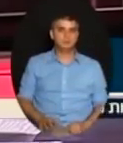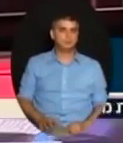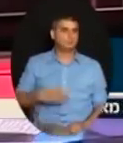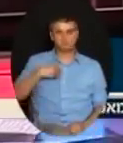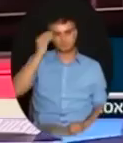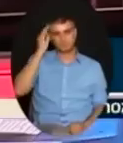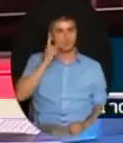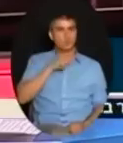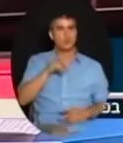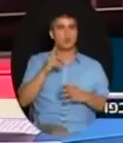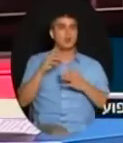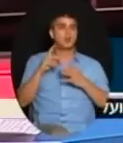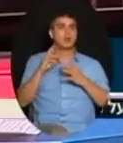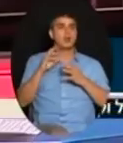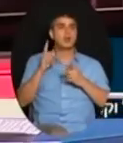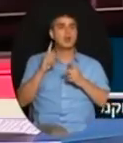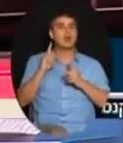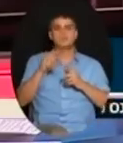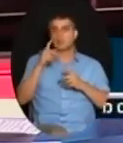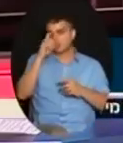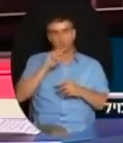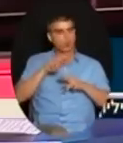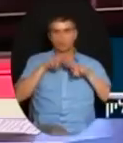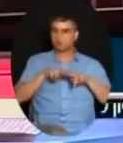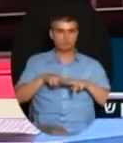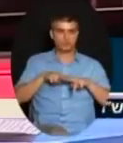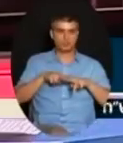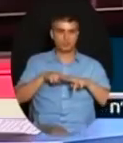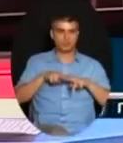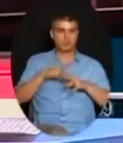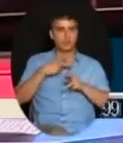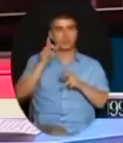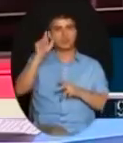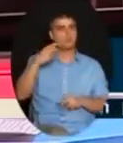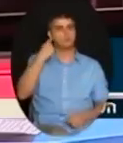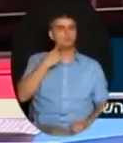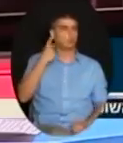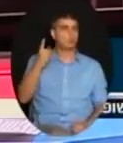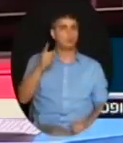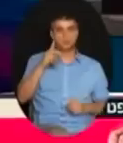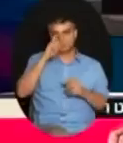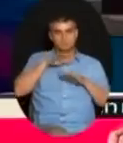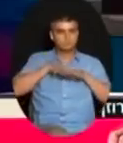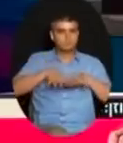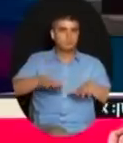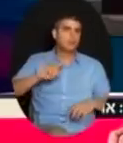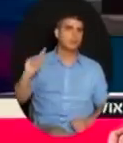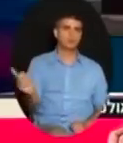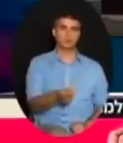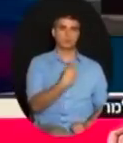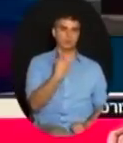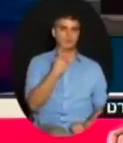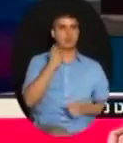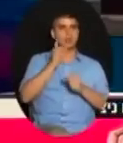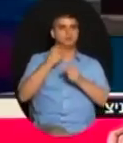אני לא זוכרת איך הוא קורא למשפט, אבל הלכלוך לא נשאר בדלת העמות של המושחת רם הדרג. הוא מזהם את כל המערכת, את